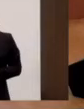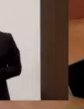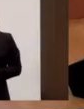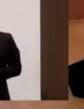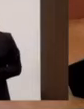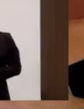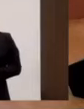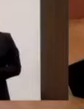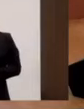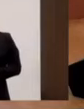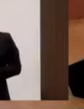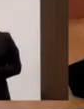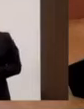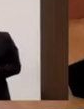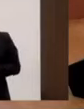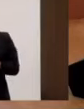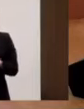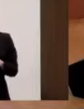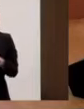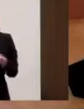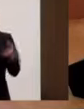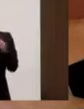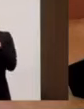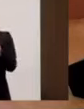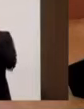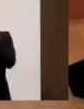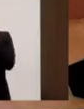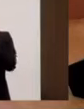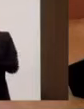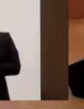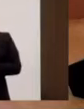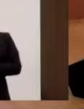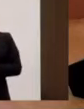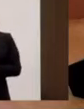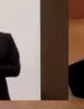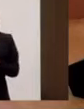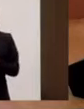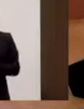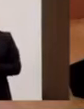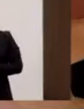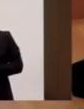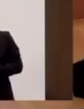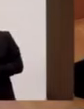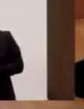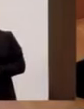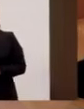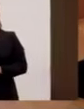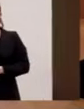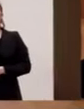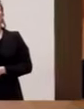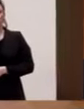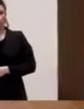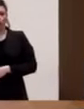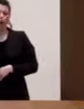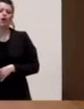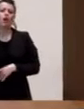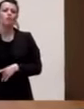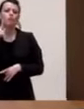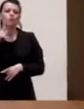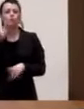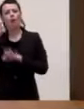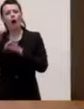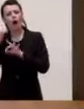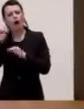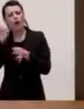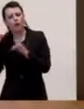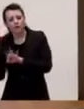Malnis dell'unità di crisi della Regione Lombardia, e Furio Zucco, anestesista e rianimatore, specialista in cure